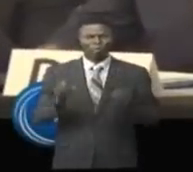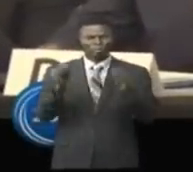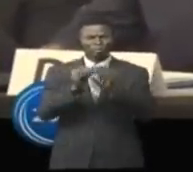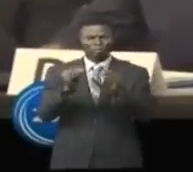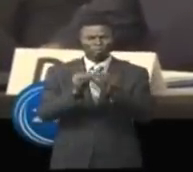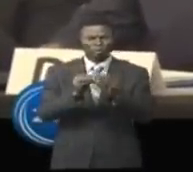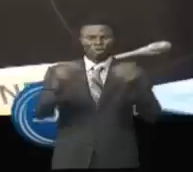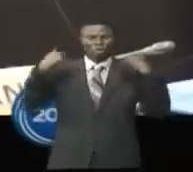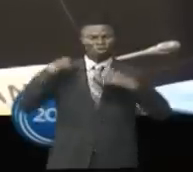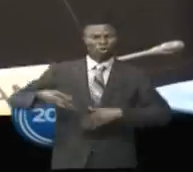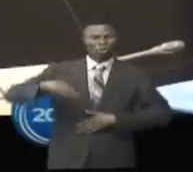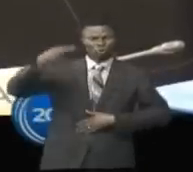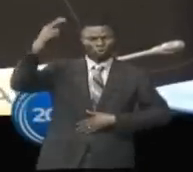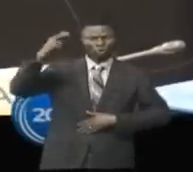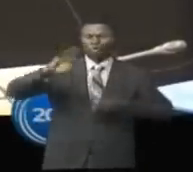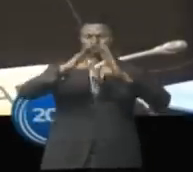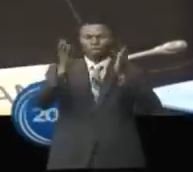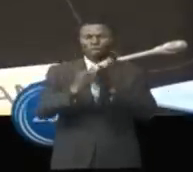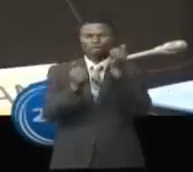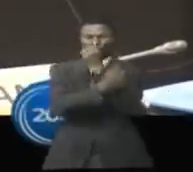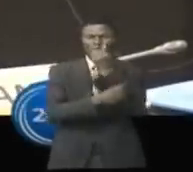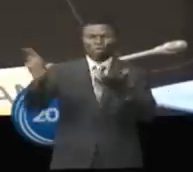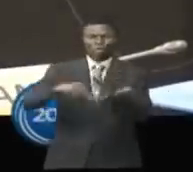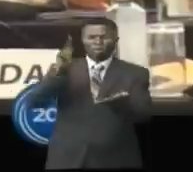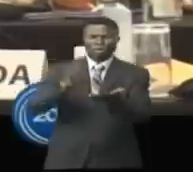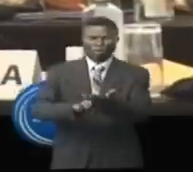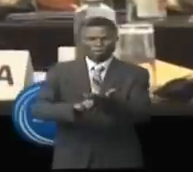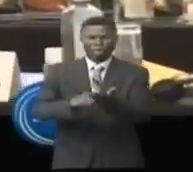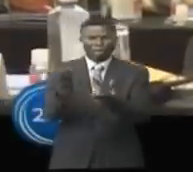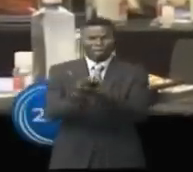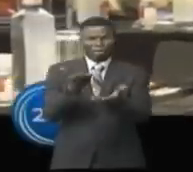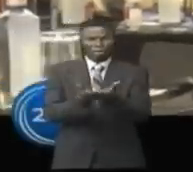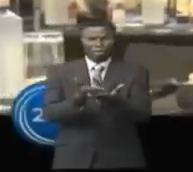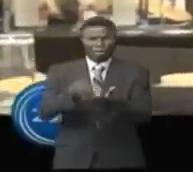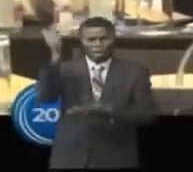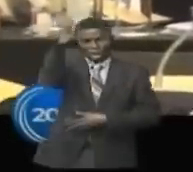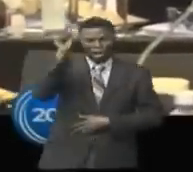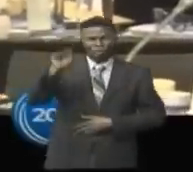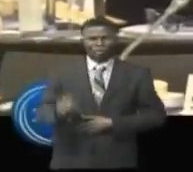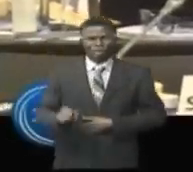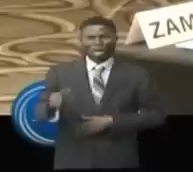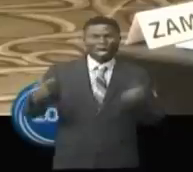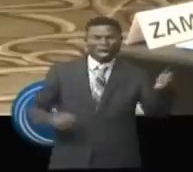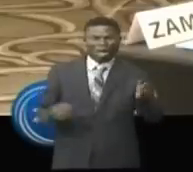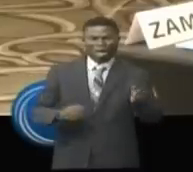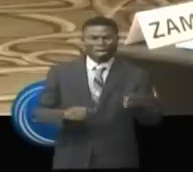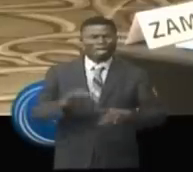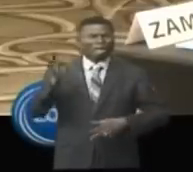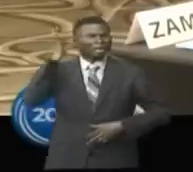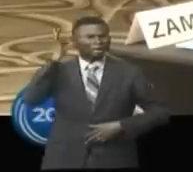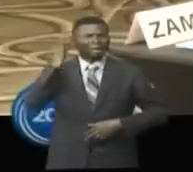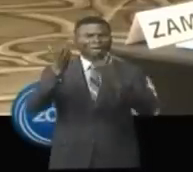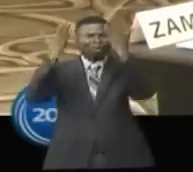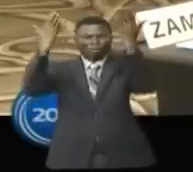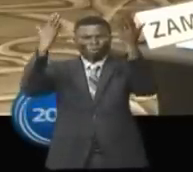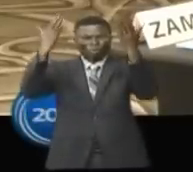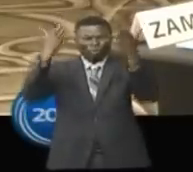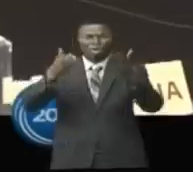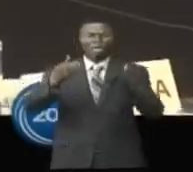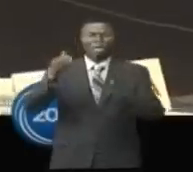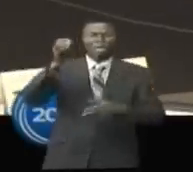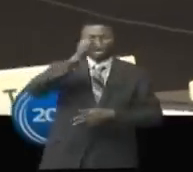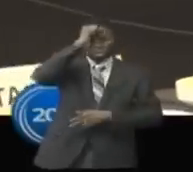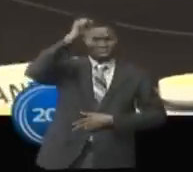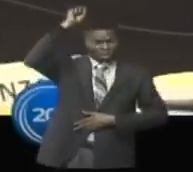hauts représentants de tous les pays signataires, notamment l'Afrique du Sud, l'Angola, le Kenya, la Zambie, les deux Soudans,